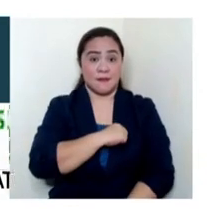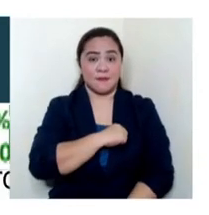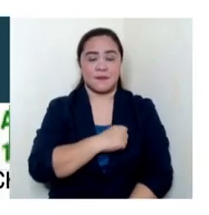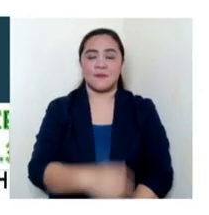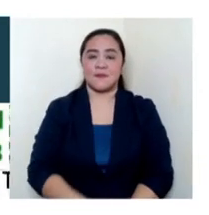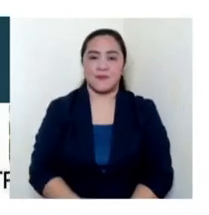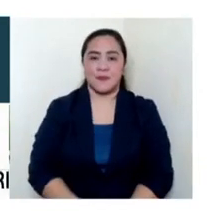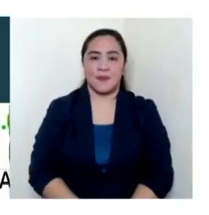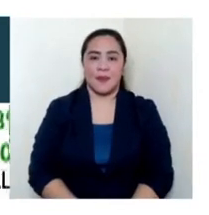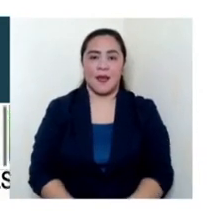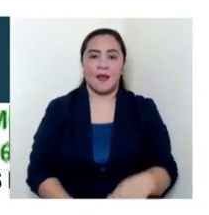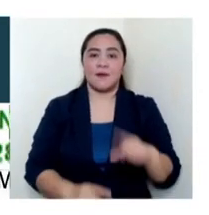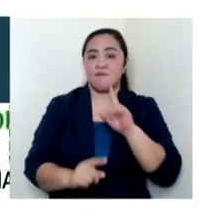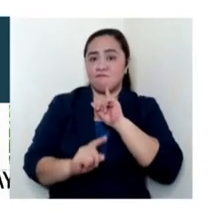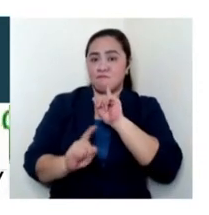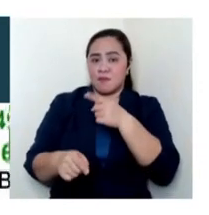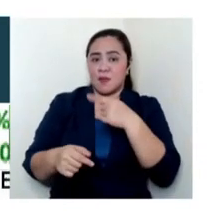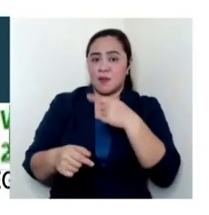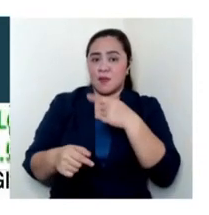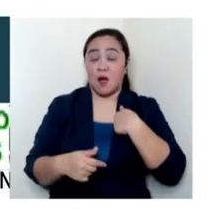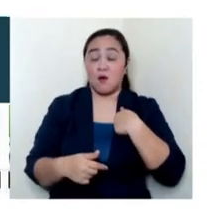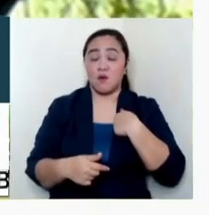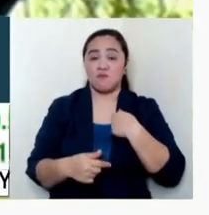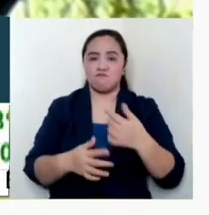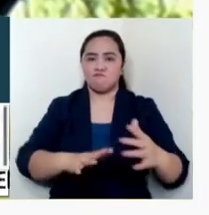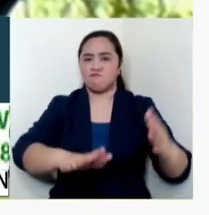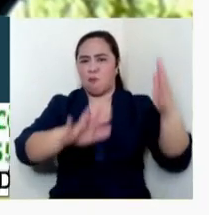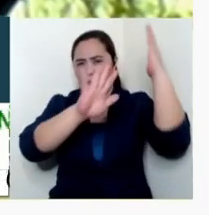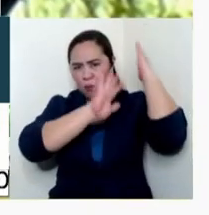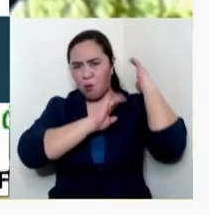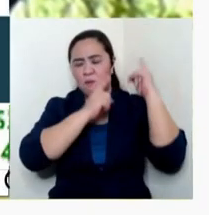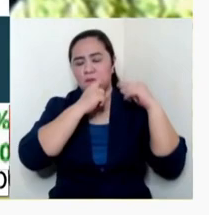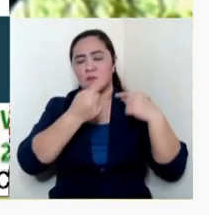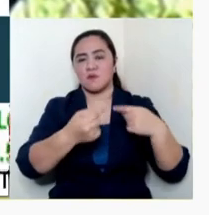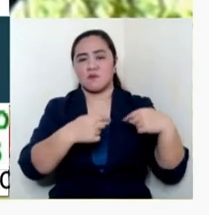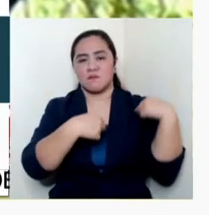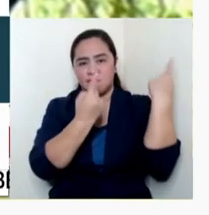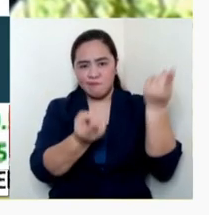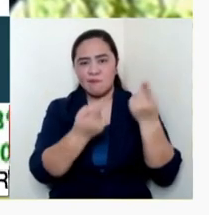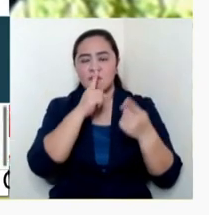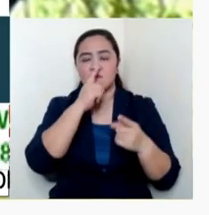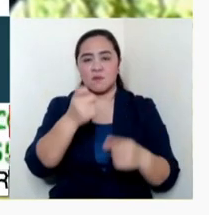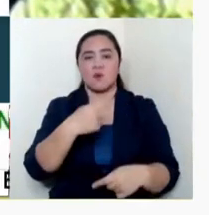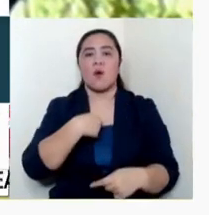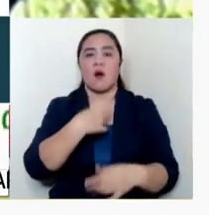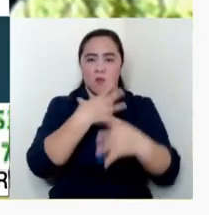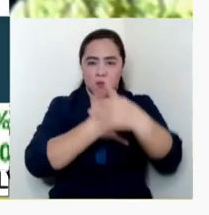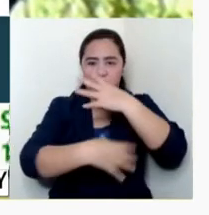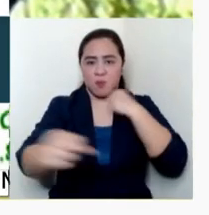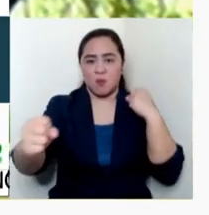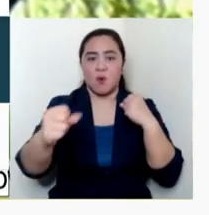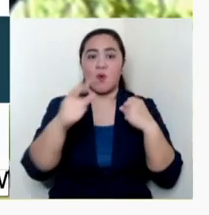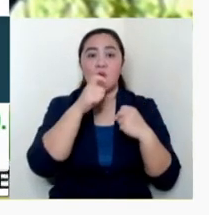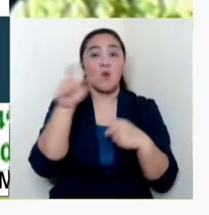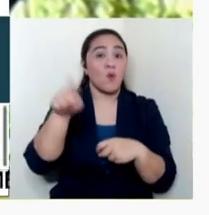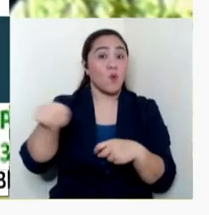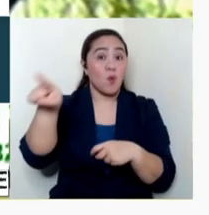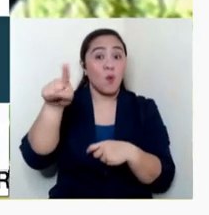Mula, Carmina, utang ko palagi anumang posisyon ko sa anumang pwesto sa bumoto sa akin at hindi bumoto sa